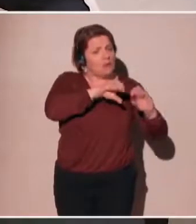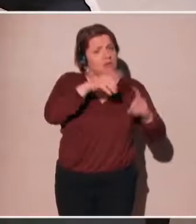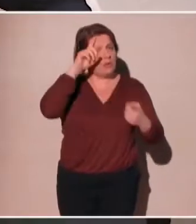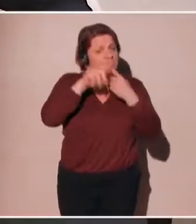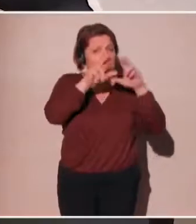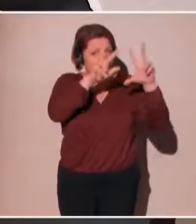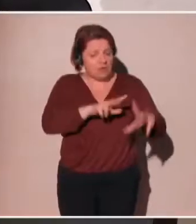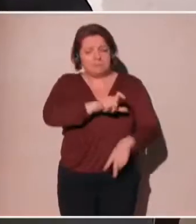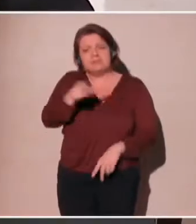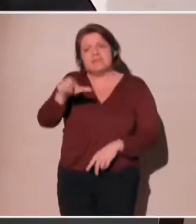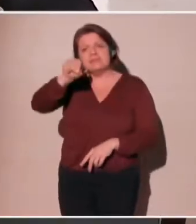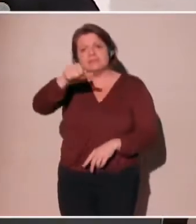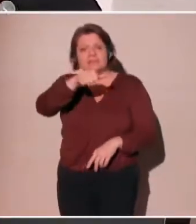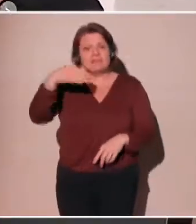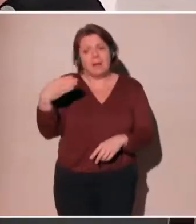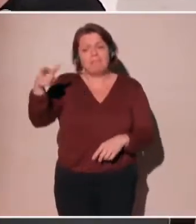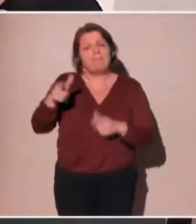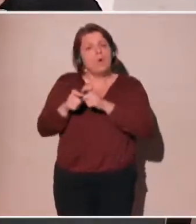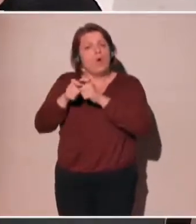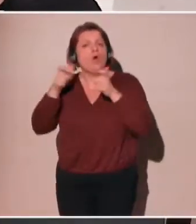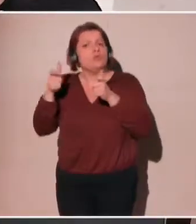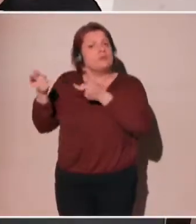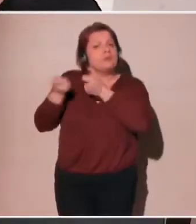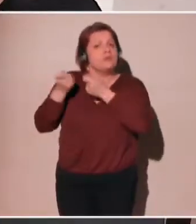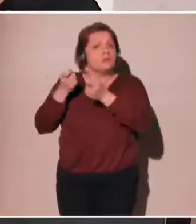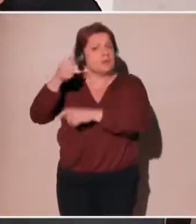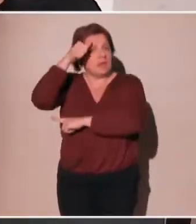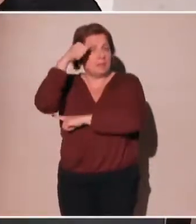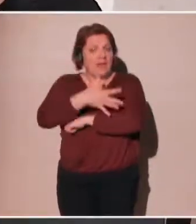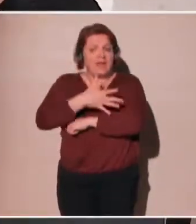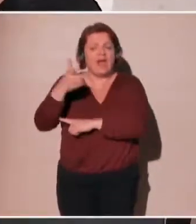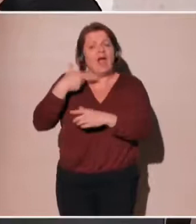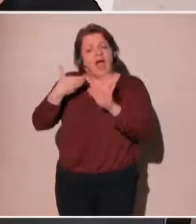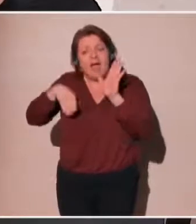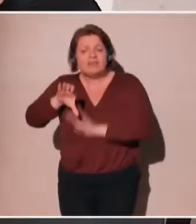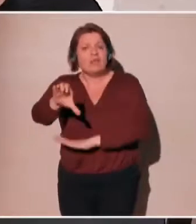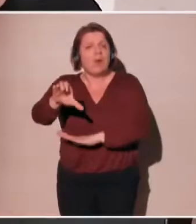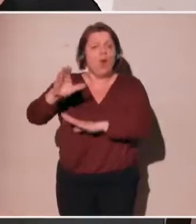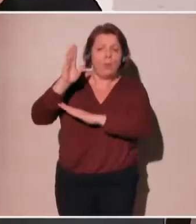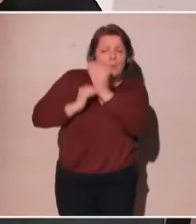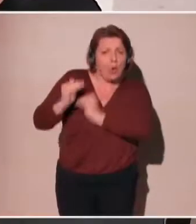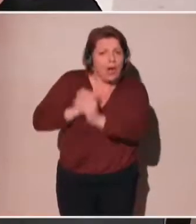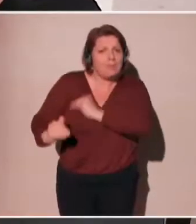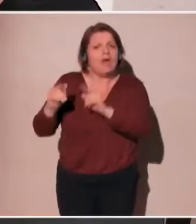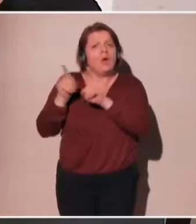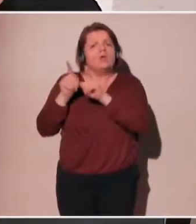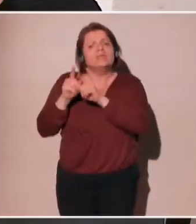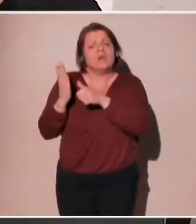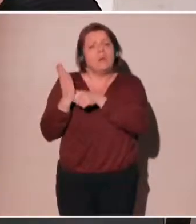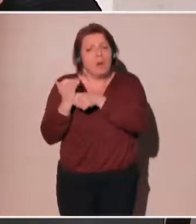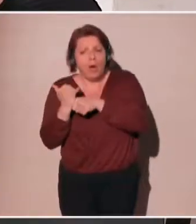Et Sam, vous êtes entrepreneur américain, investisseur, programmeur, blogueur et le président de Y Combinator